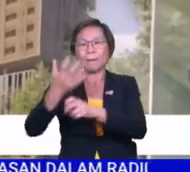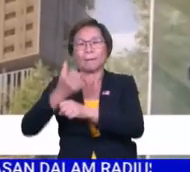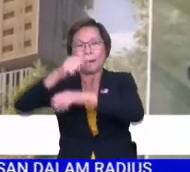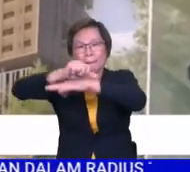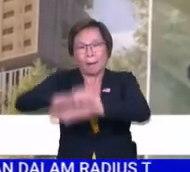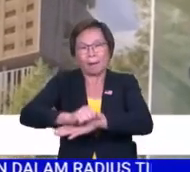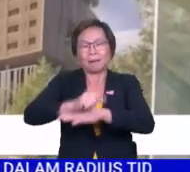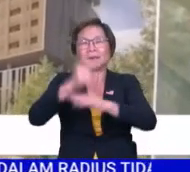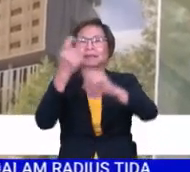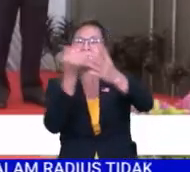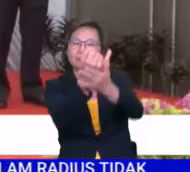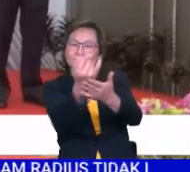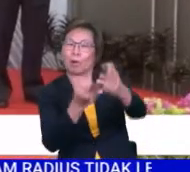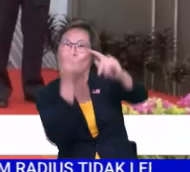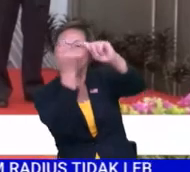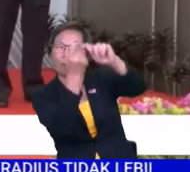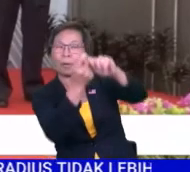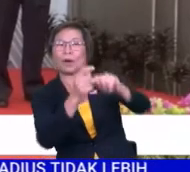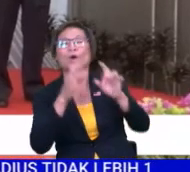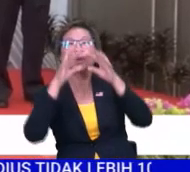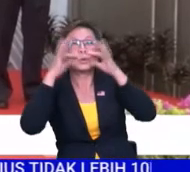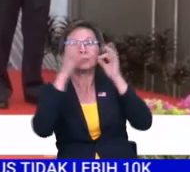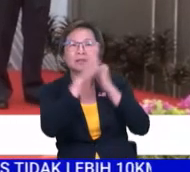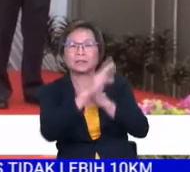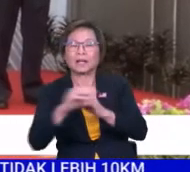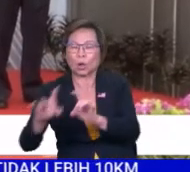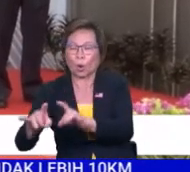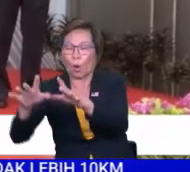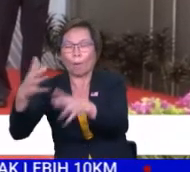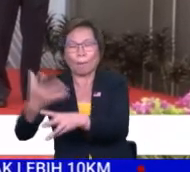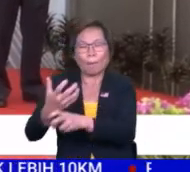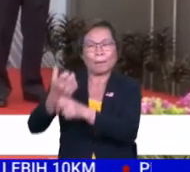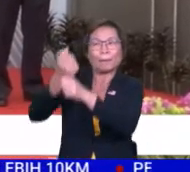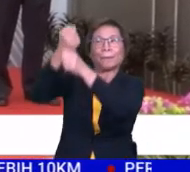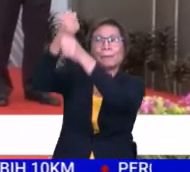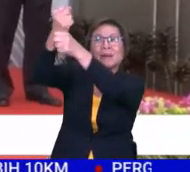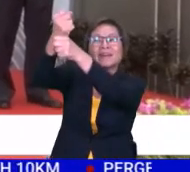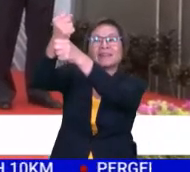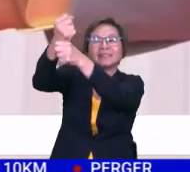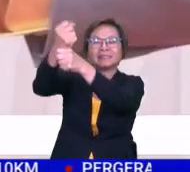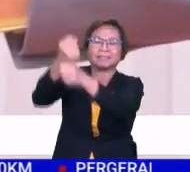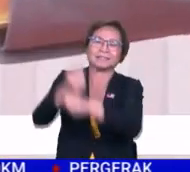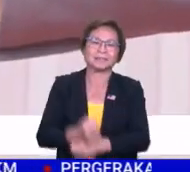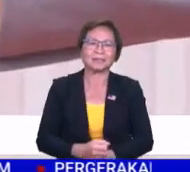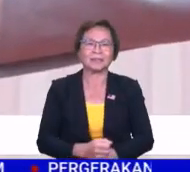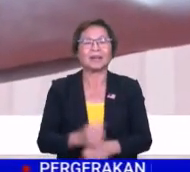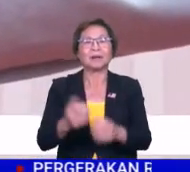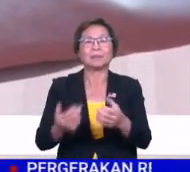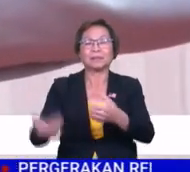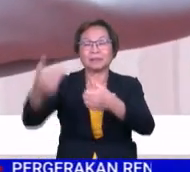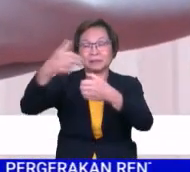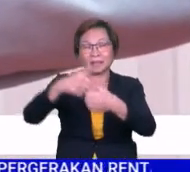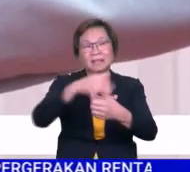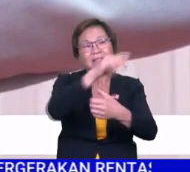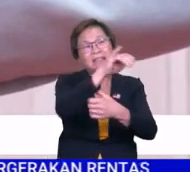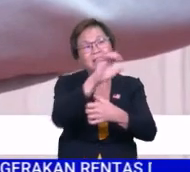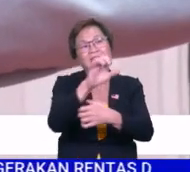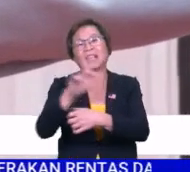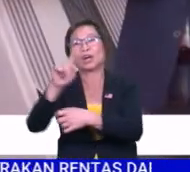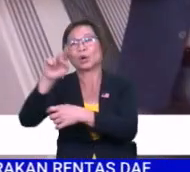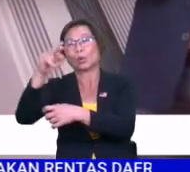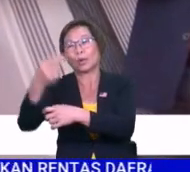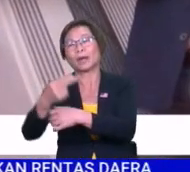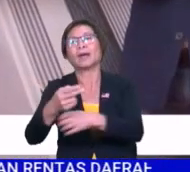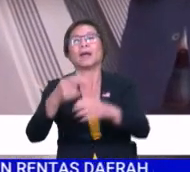menjadi pengawal seni Bina di kucing dan Melbourne telah memenangi pertandingan tersebut penyertaan bersama gigi dan kue telah mereka pelan